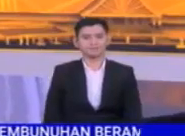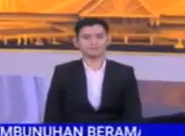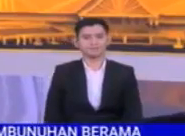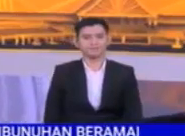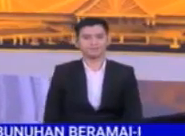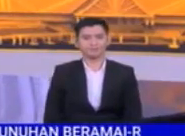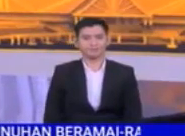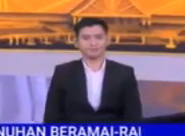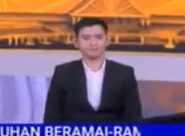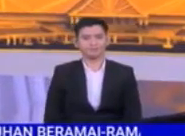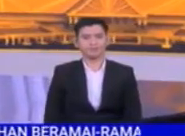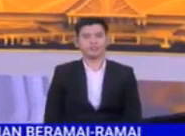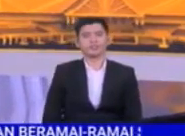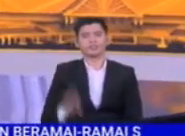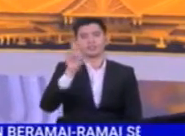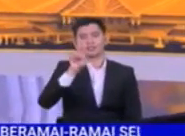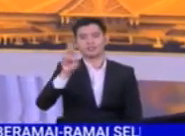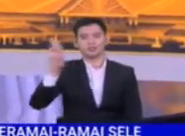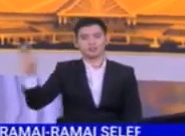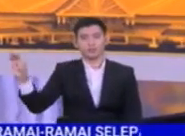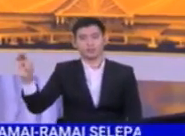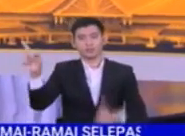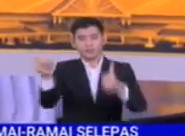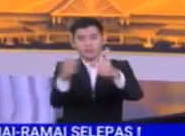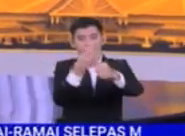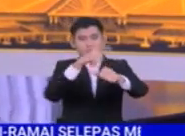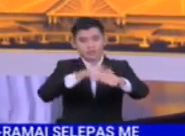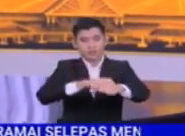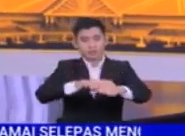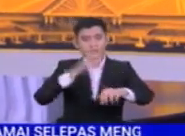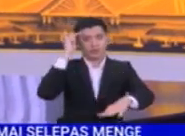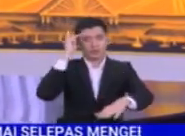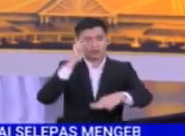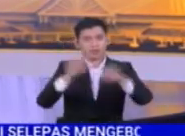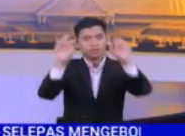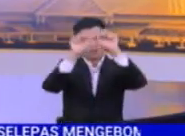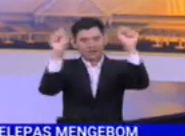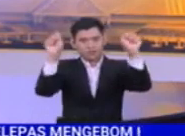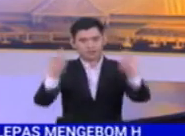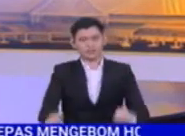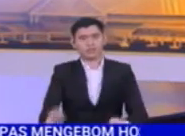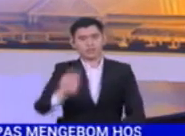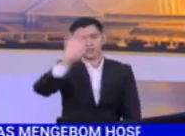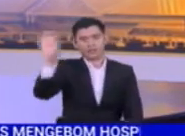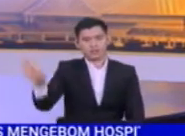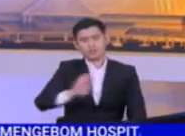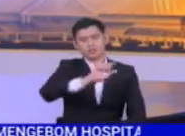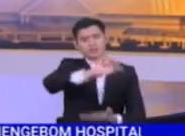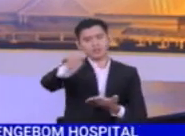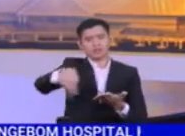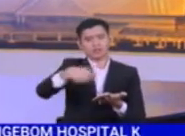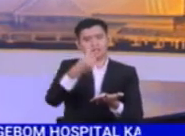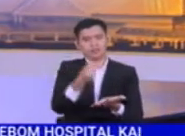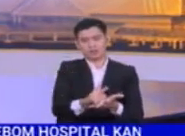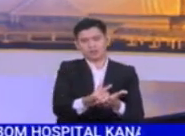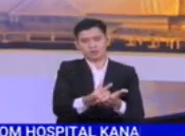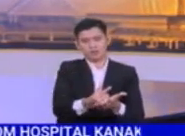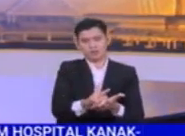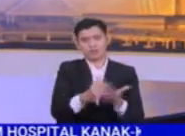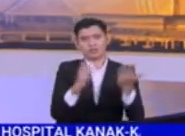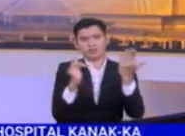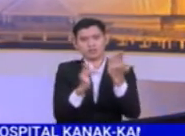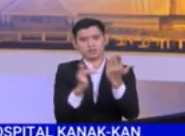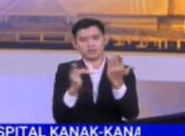Hai ini pasti Utara byhua julung kali memperkenalkan sistem ekonomi berasaskan teknologi identifikasi